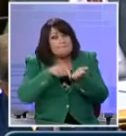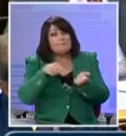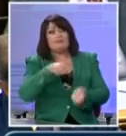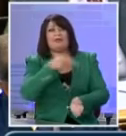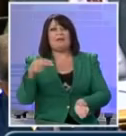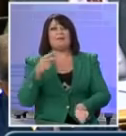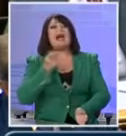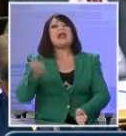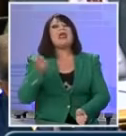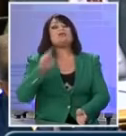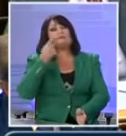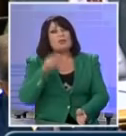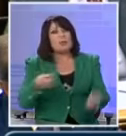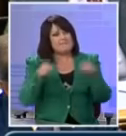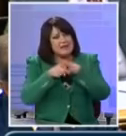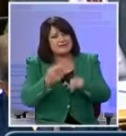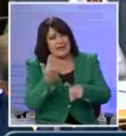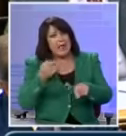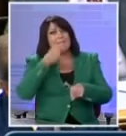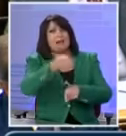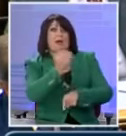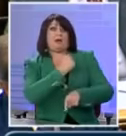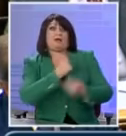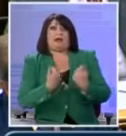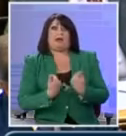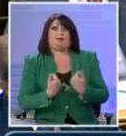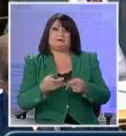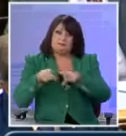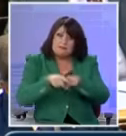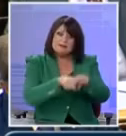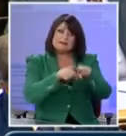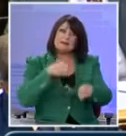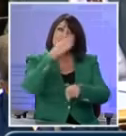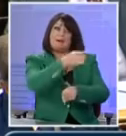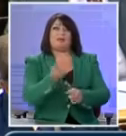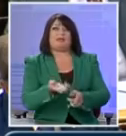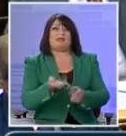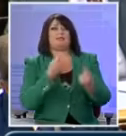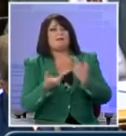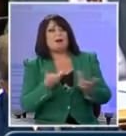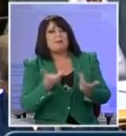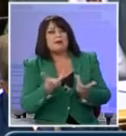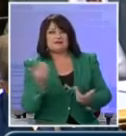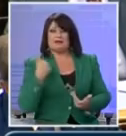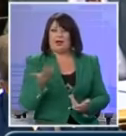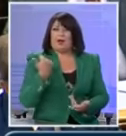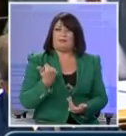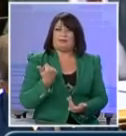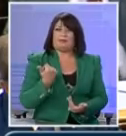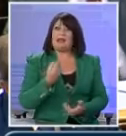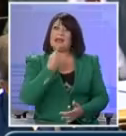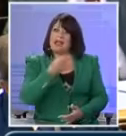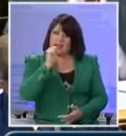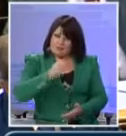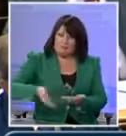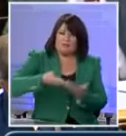σε αυτή την προσπάθεια πάμε μαζί αλλά πρέπει να μας καλέσετε για να έρθουμε και όχι μόνο δεν μας καλείτε όπου λέμε και να μας